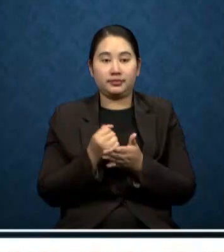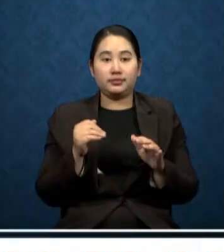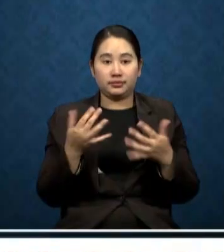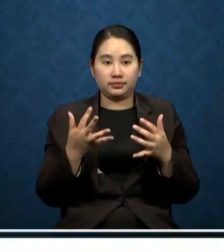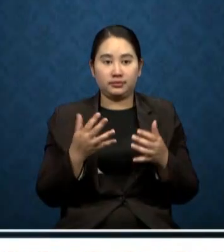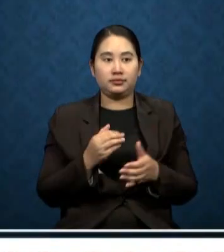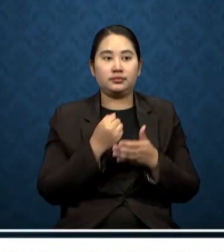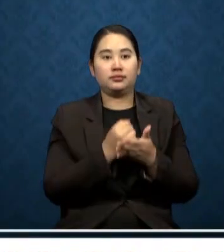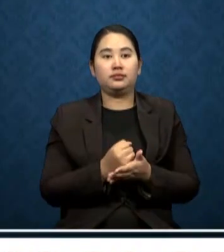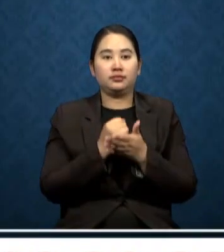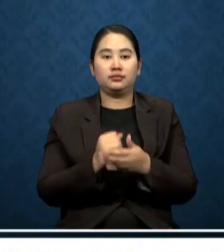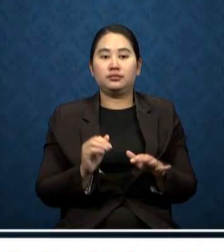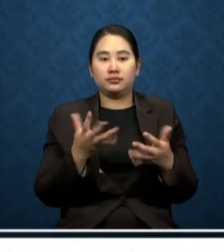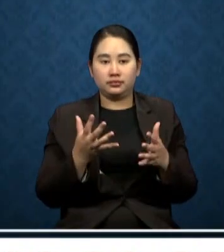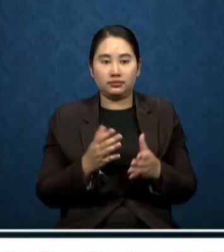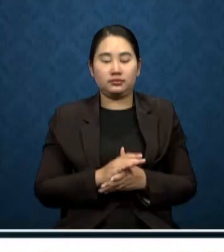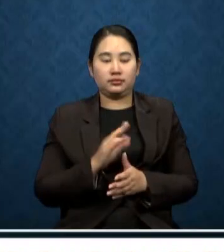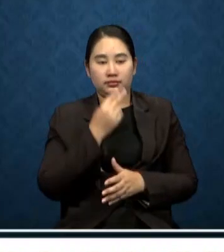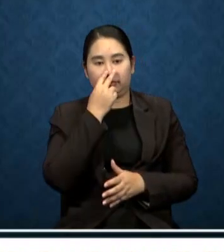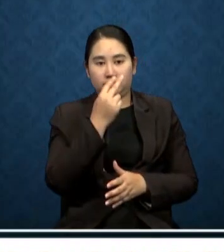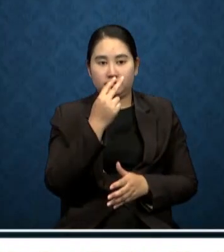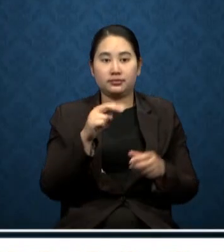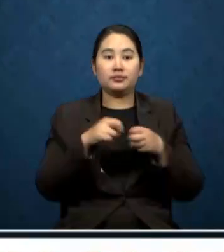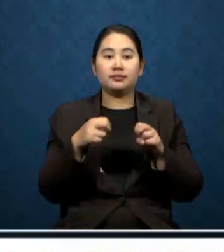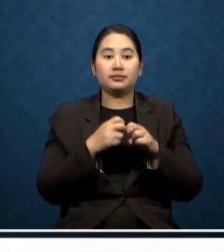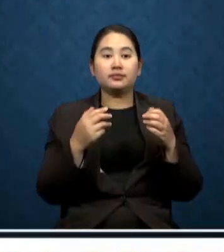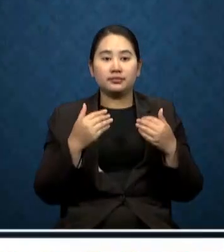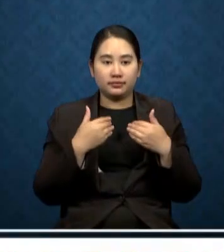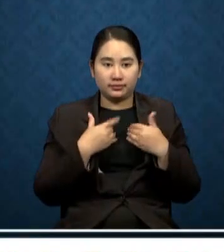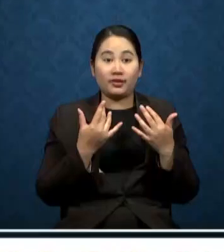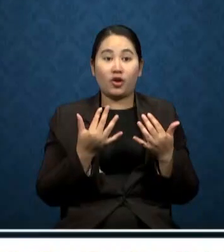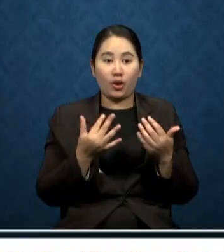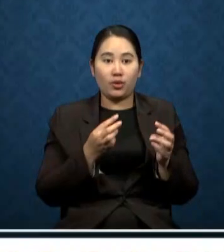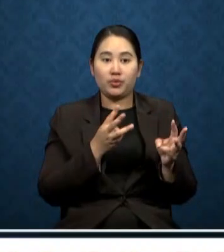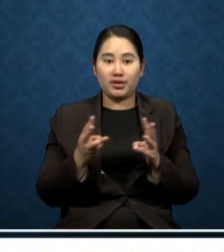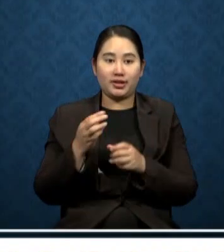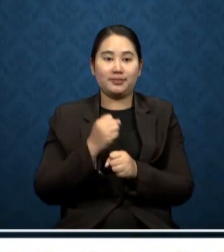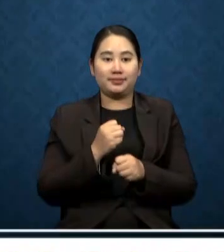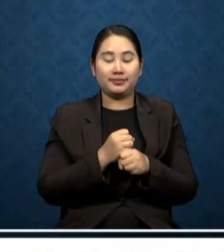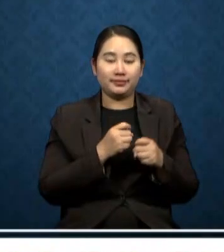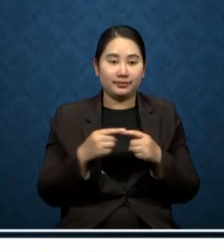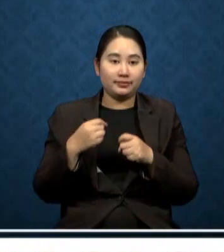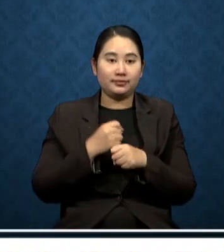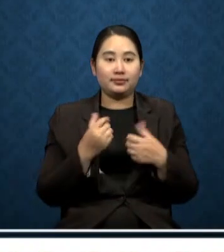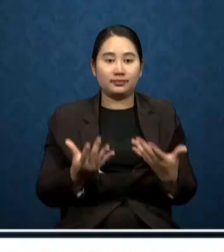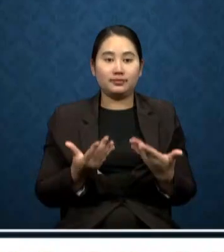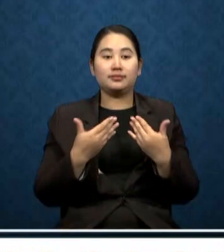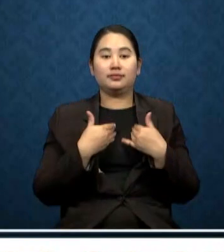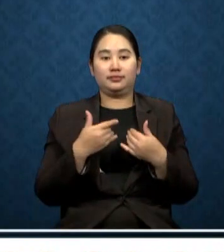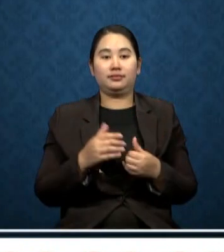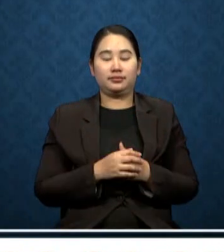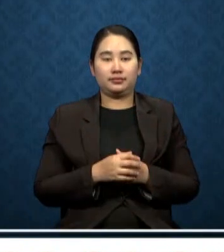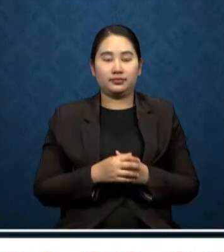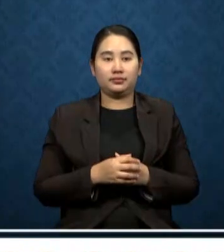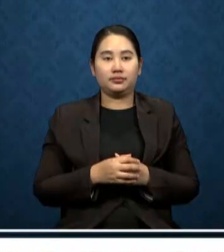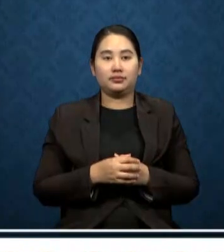ที่จะมาช่วยเหลือต่ๆนี้ได้ เรากเห็นปัญหาเดี๋ยกตมวธีการต่อไปจะทำ ย ไ ให้ ส่ง selfies ต Yoshi